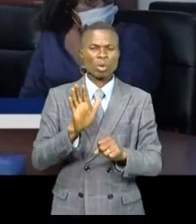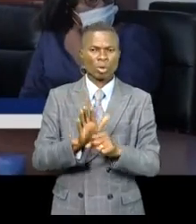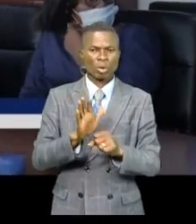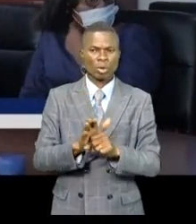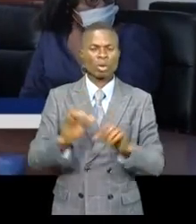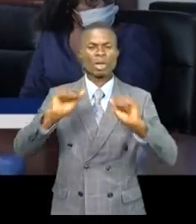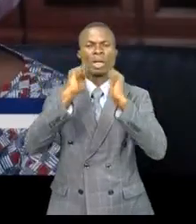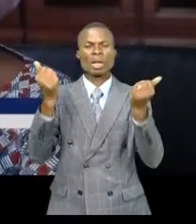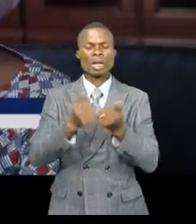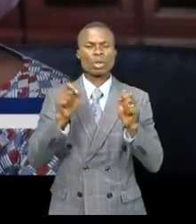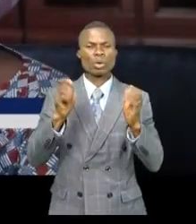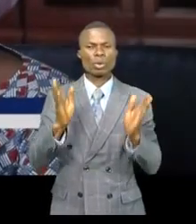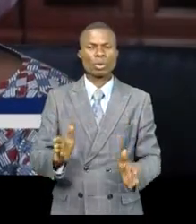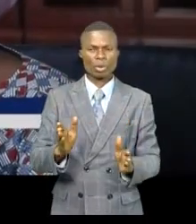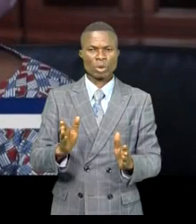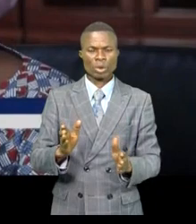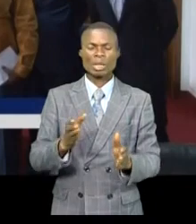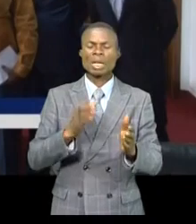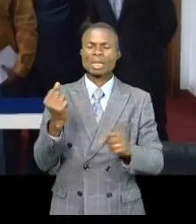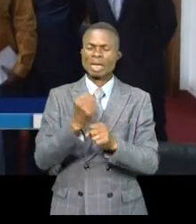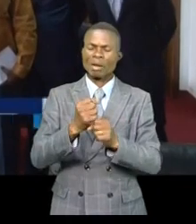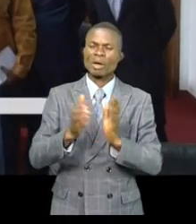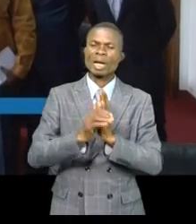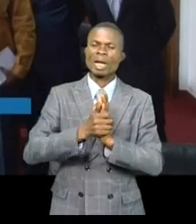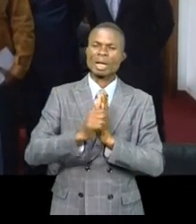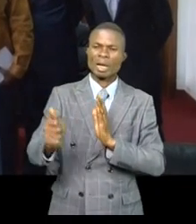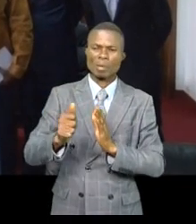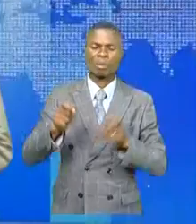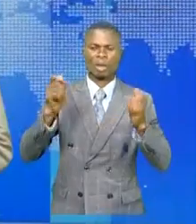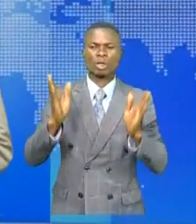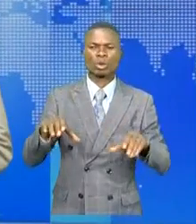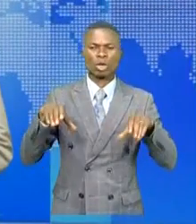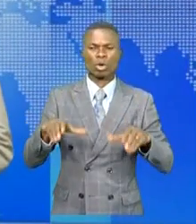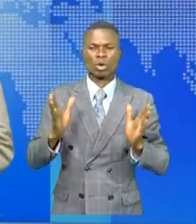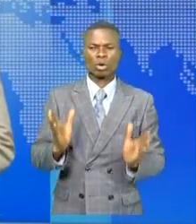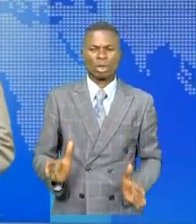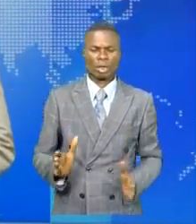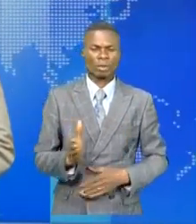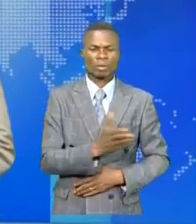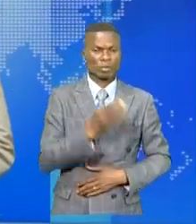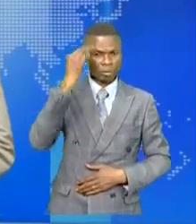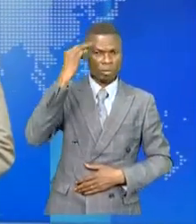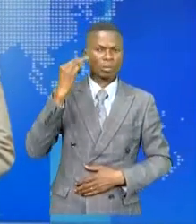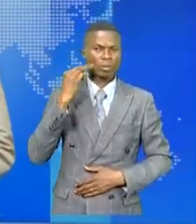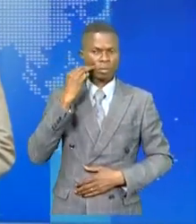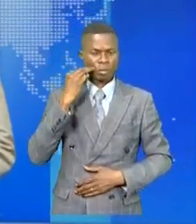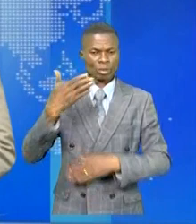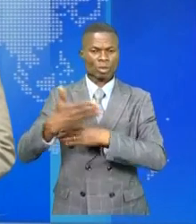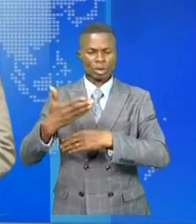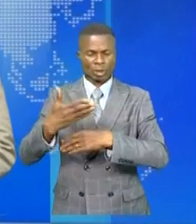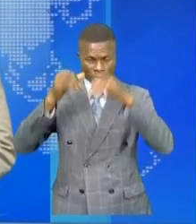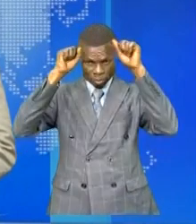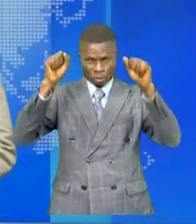ces associations de médias pour rendre plus compétitif l'espace médiatique congolais. La ministre près le président,